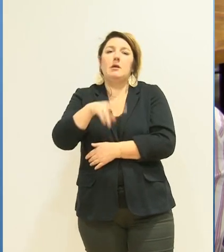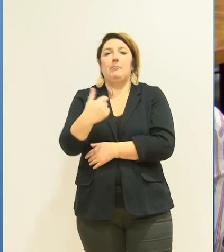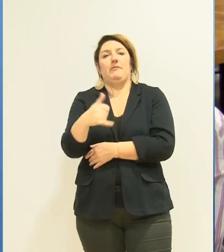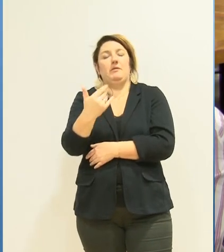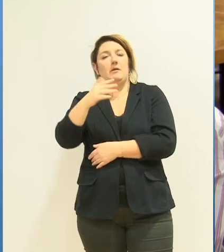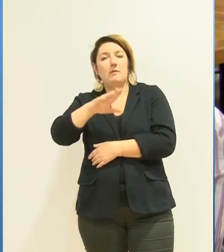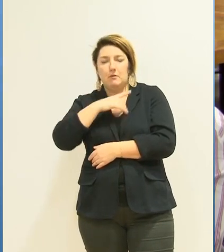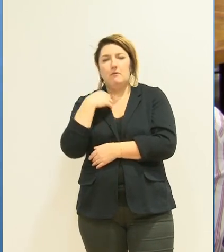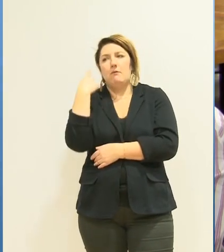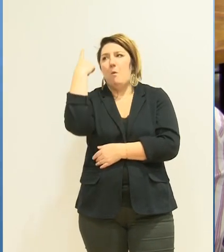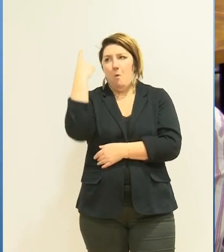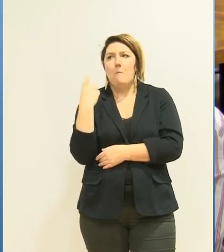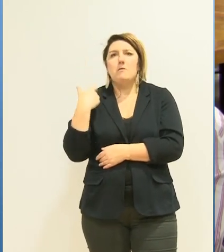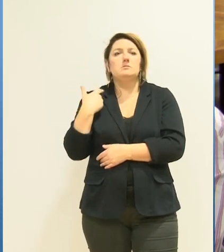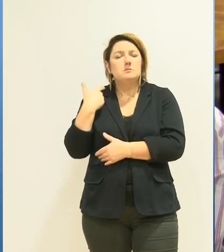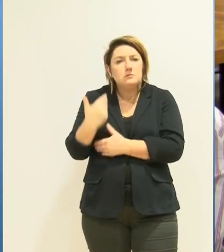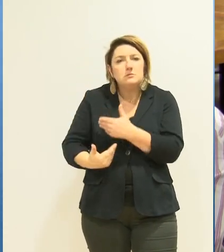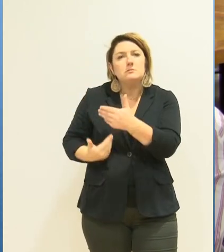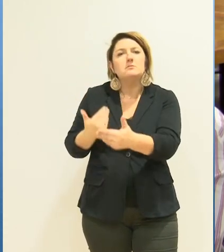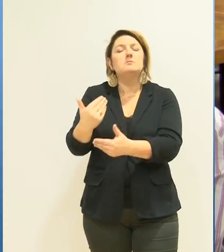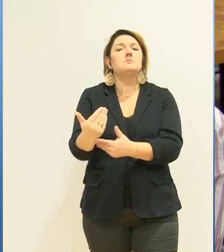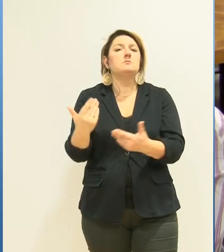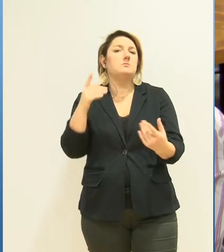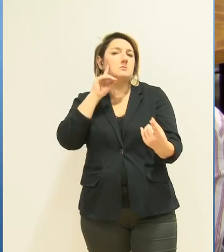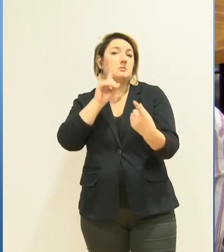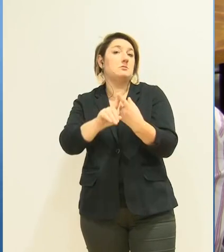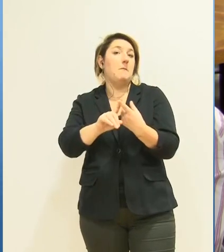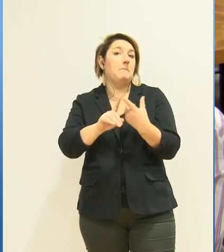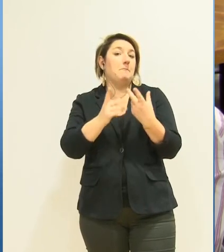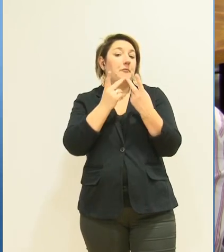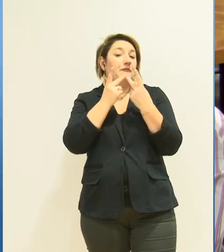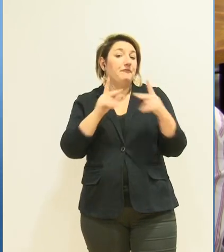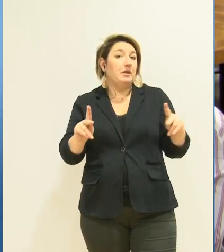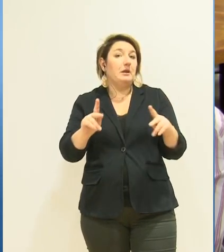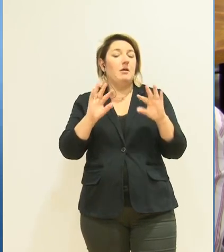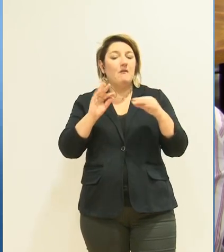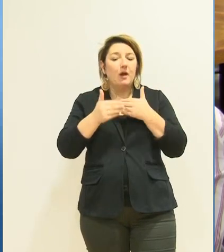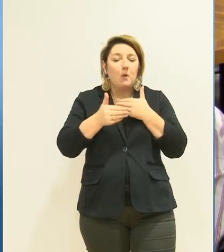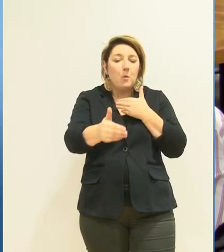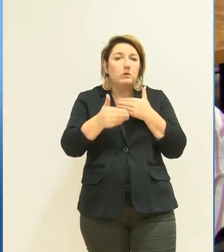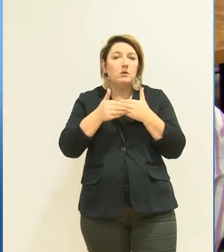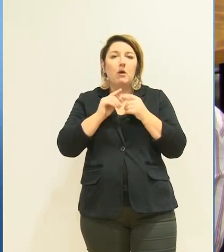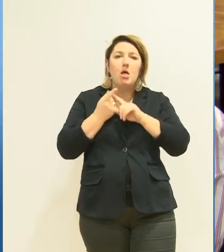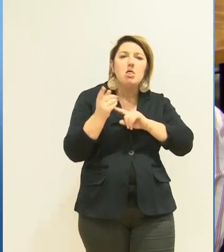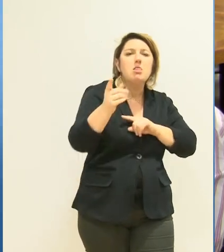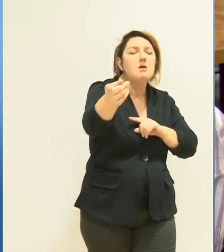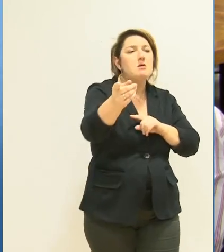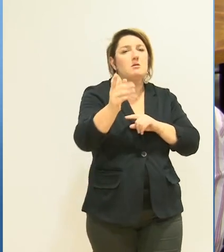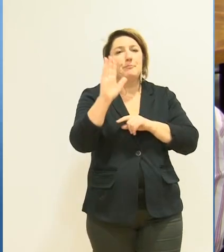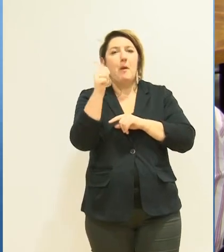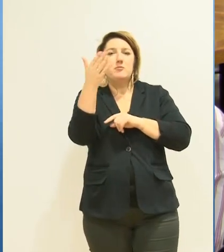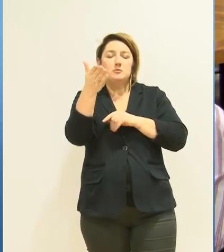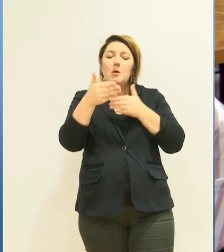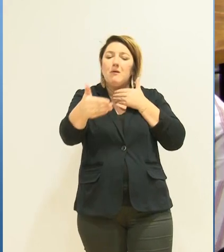à avancer donc dans cette ville des courtes distances et ça c'est un point très important